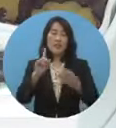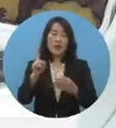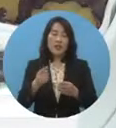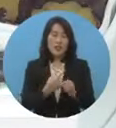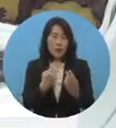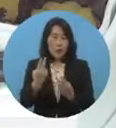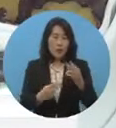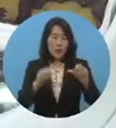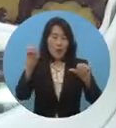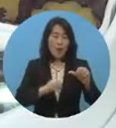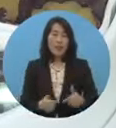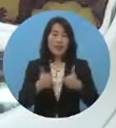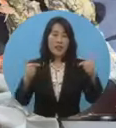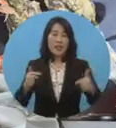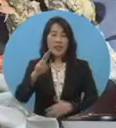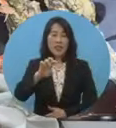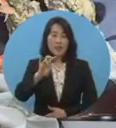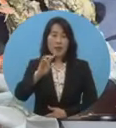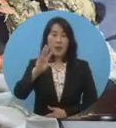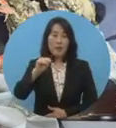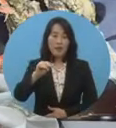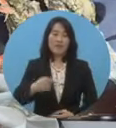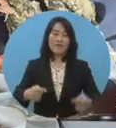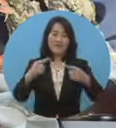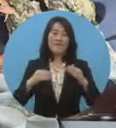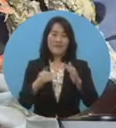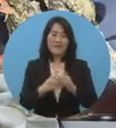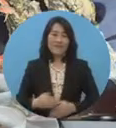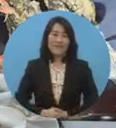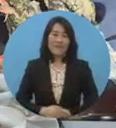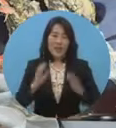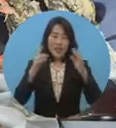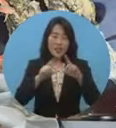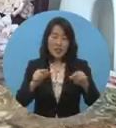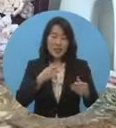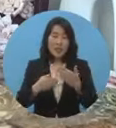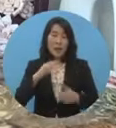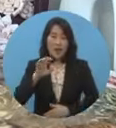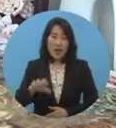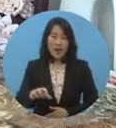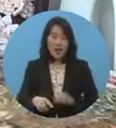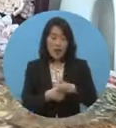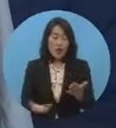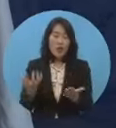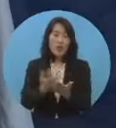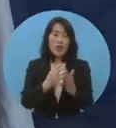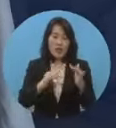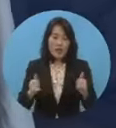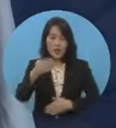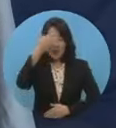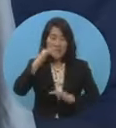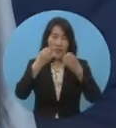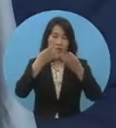잔치 는 지난해보다 5% 늘어난 24만 명이 다녀갔습니다 어린이 음식 채용관 귀농 기초님